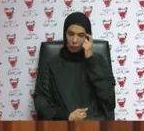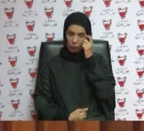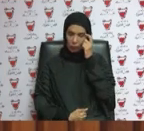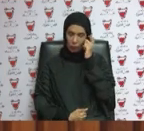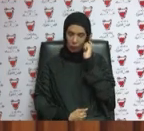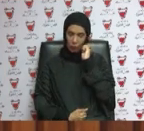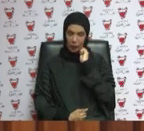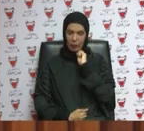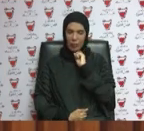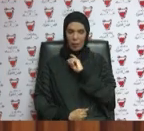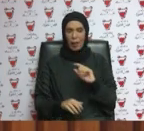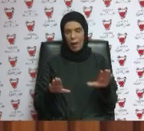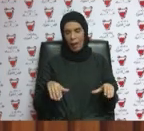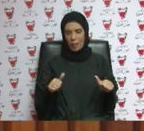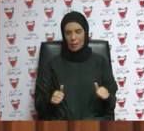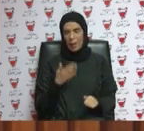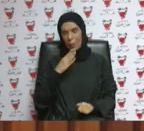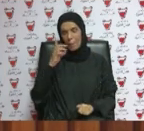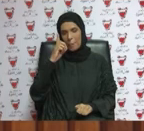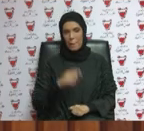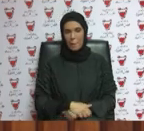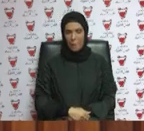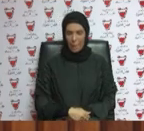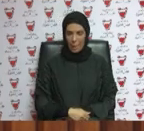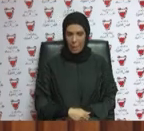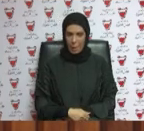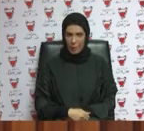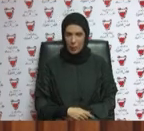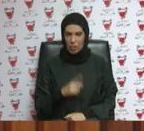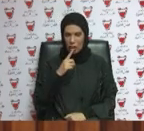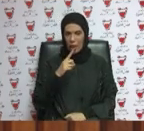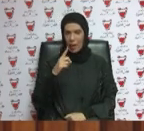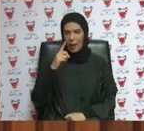قصرتون، انتهينا منه. ولذلك إن شاء الله